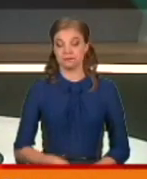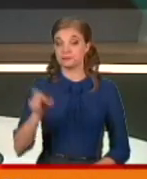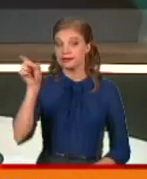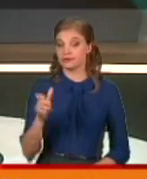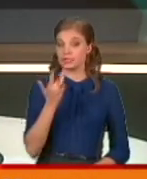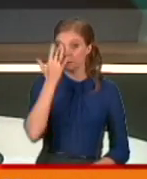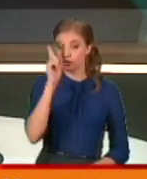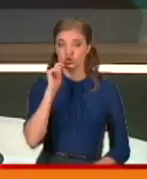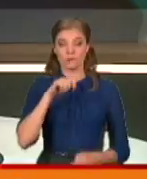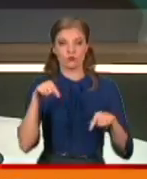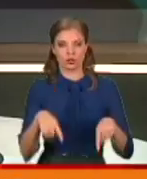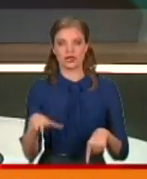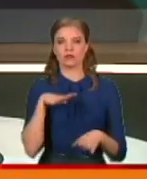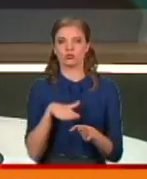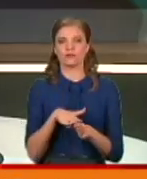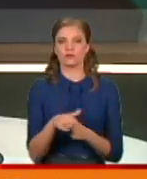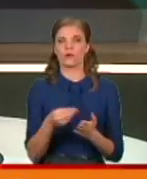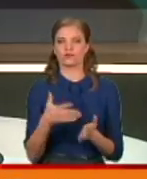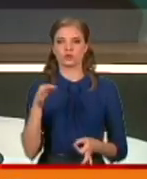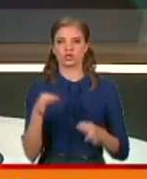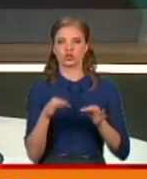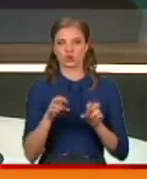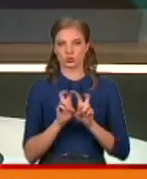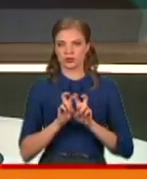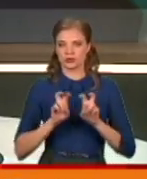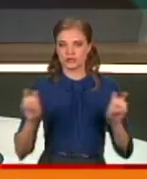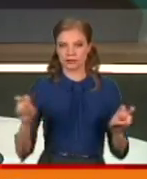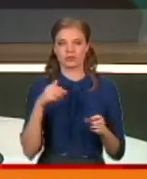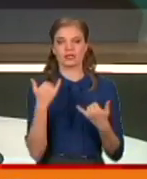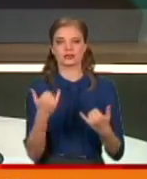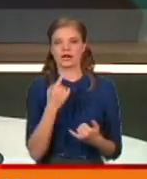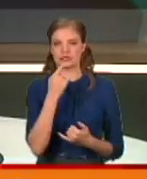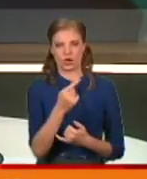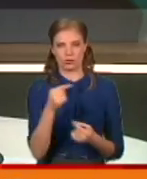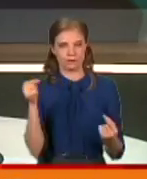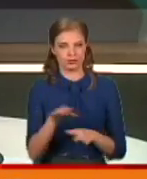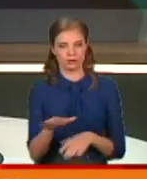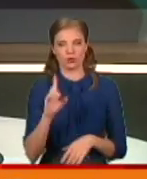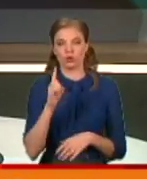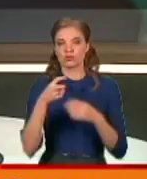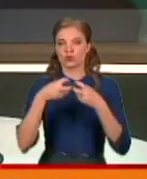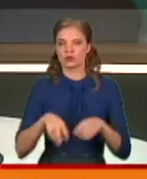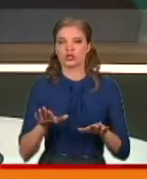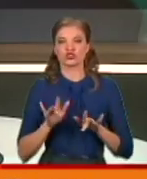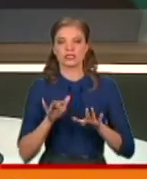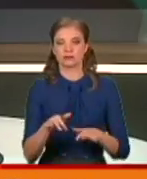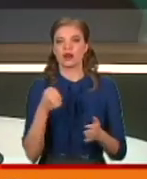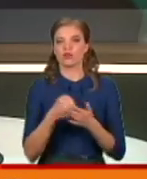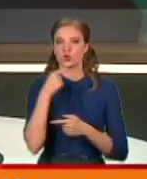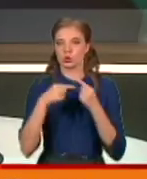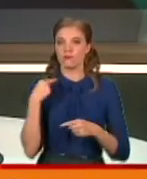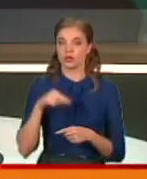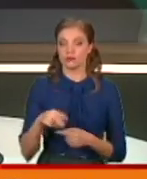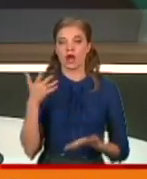Він мріє, аби в Україні був повноцінний суд присяжних. Нинішній далеко не ідеальний, адже розглядає лише справи довічників